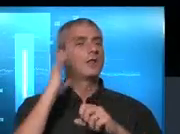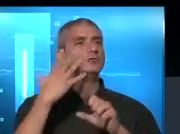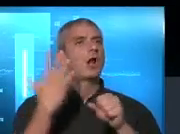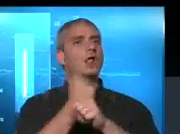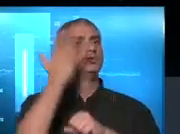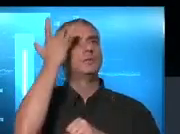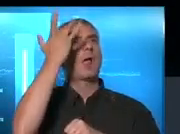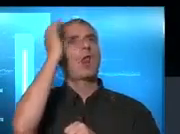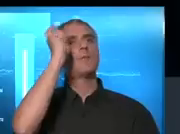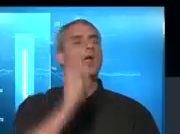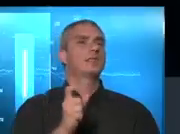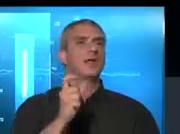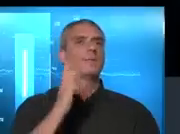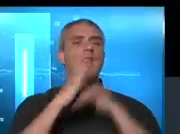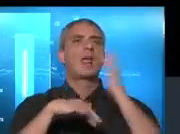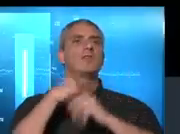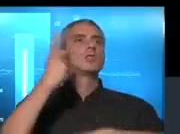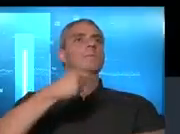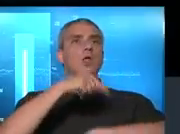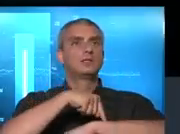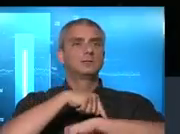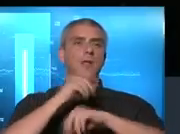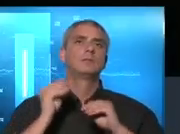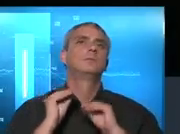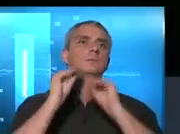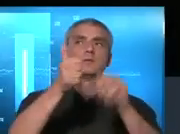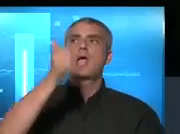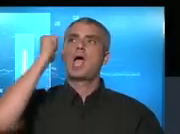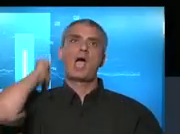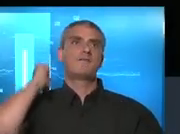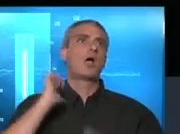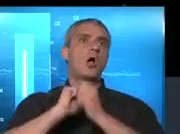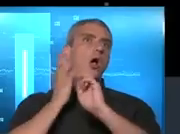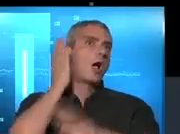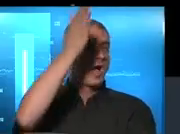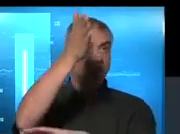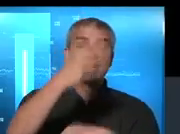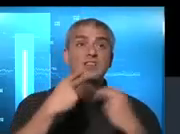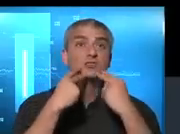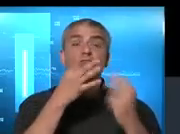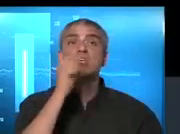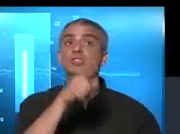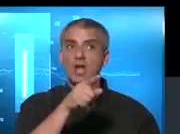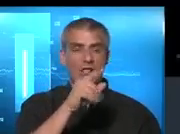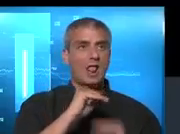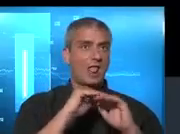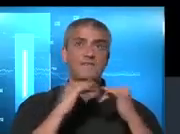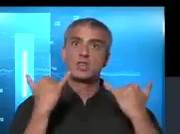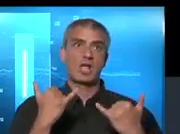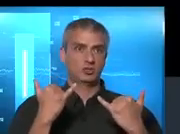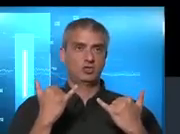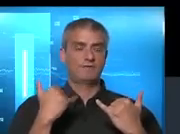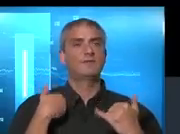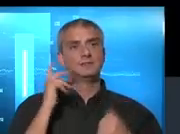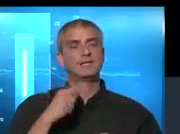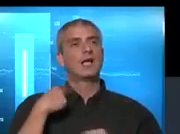את החלום האנושי, לבנות מכונת זמן ולנסוע אל העבר ואל העתיד? את התשובה לשאלה הזאת, לפחות כרגע,